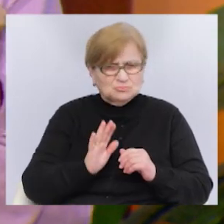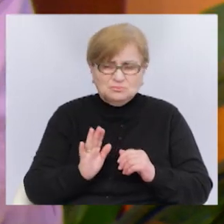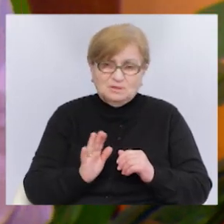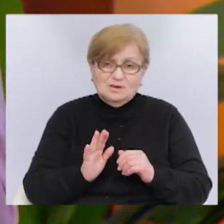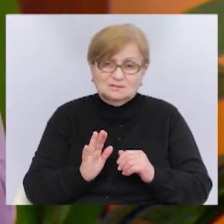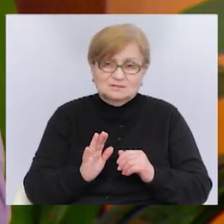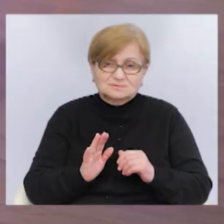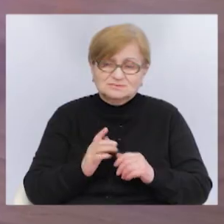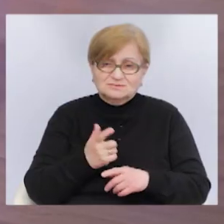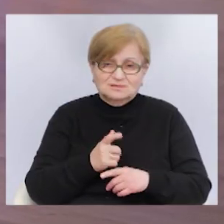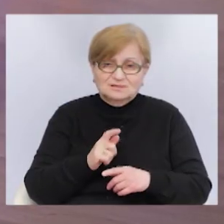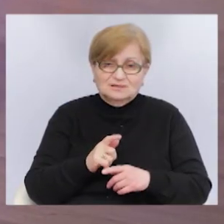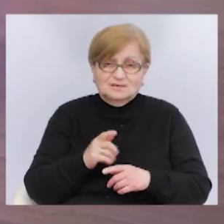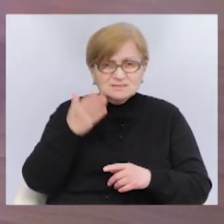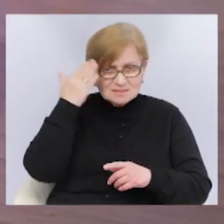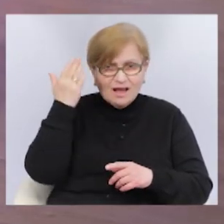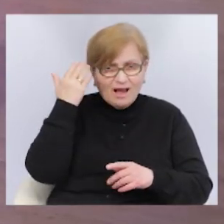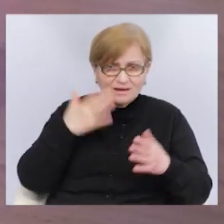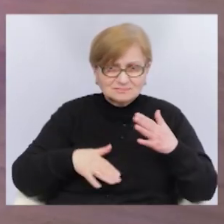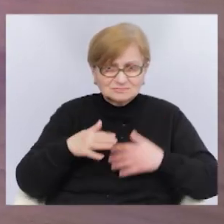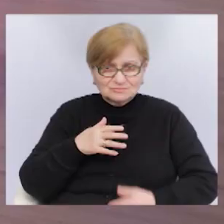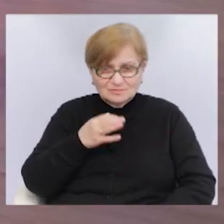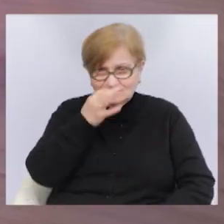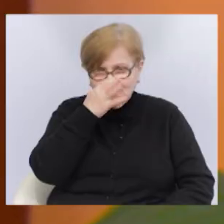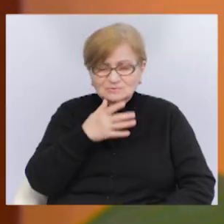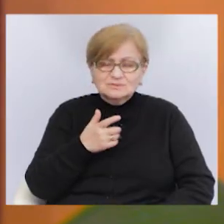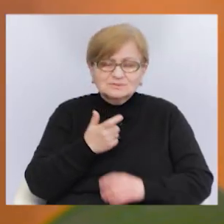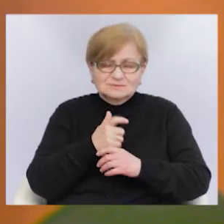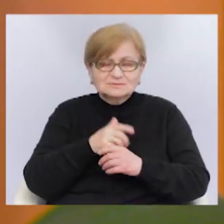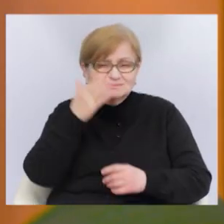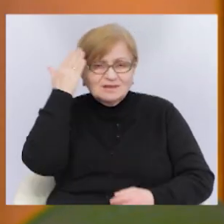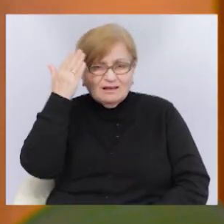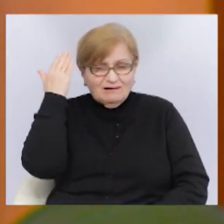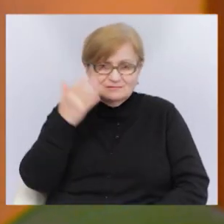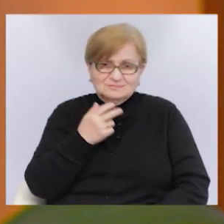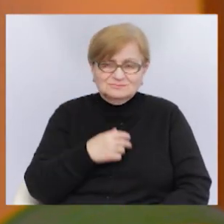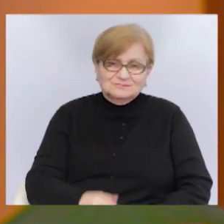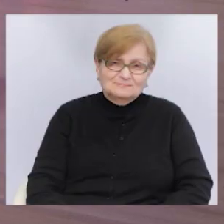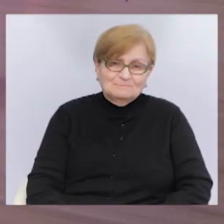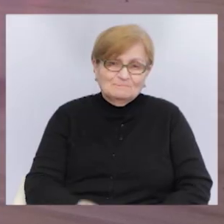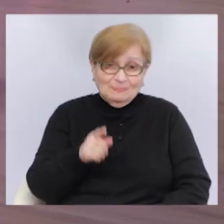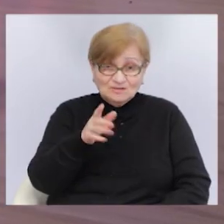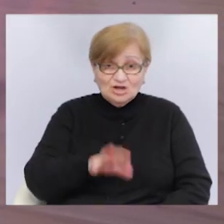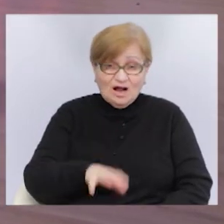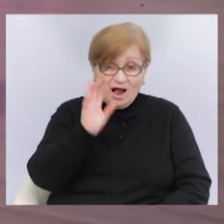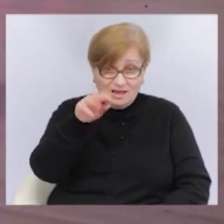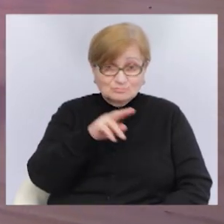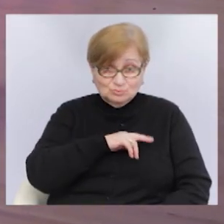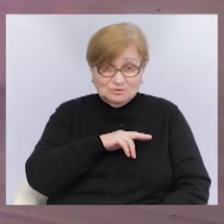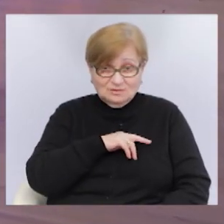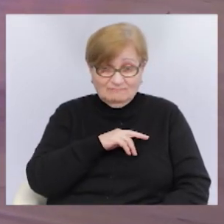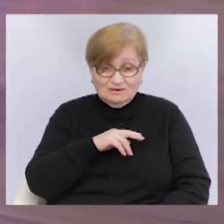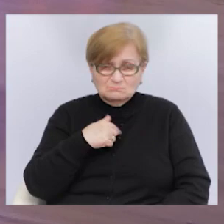არაა ძალიან. არ არის სახალისოა თუ არ არის სახალისო? სახალისოა. სახალისო. იმედია კალათბურთი შენც გიყვარს. მე ძალიან